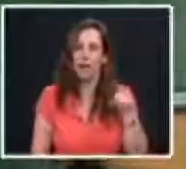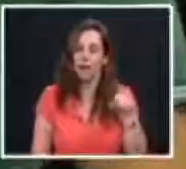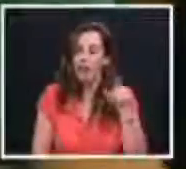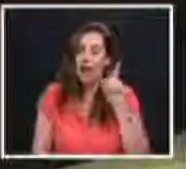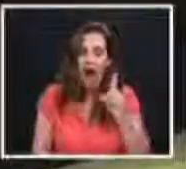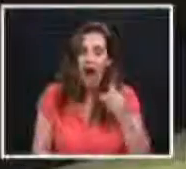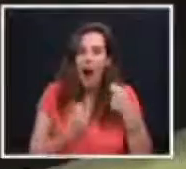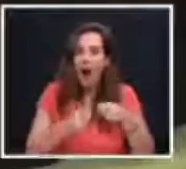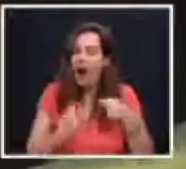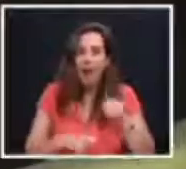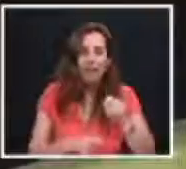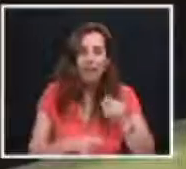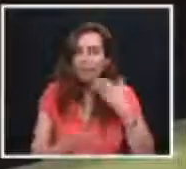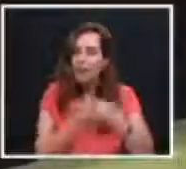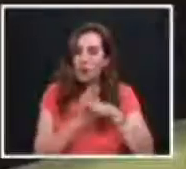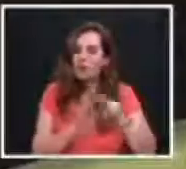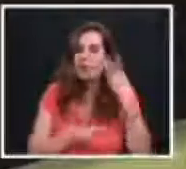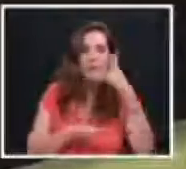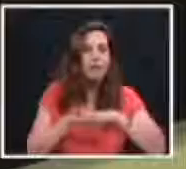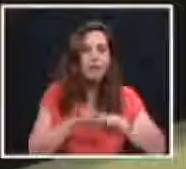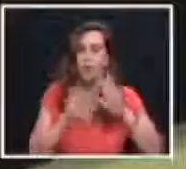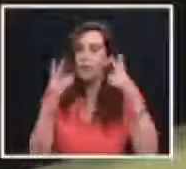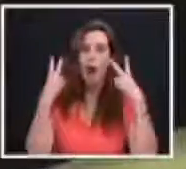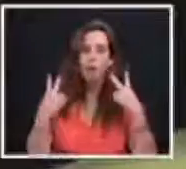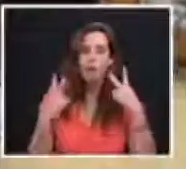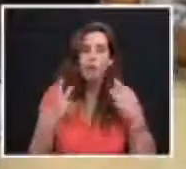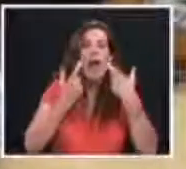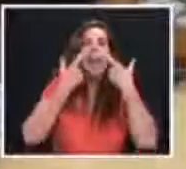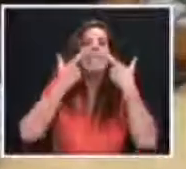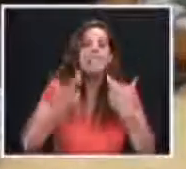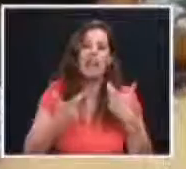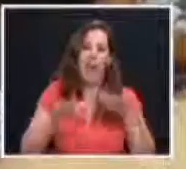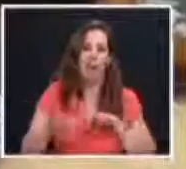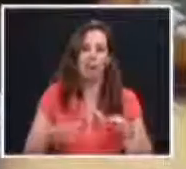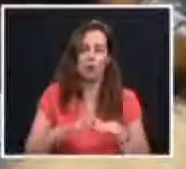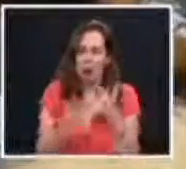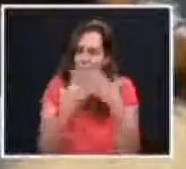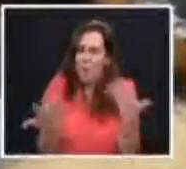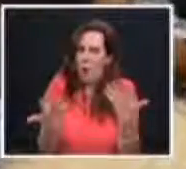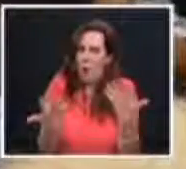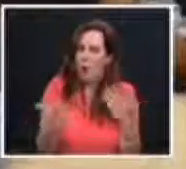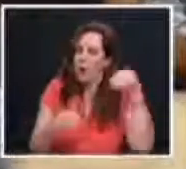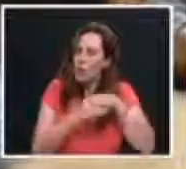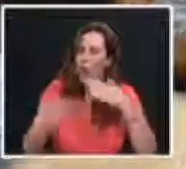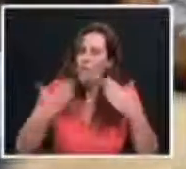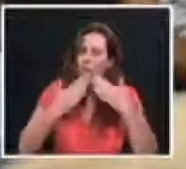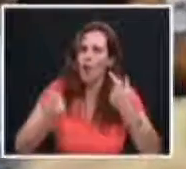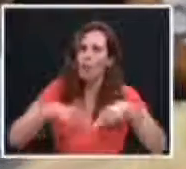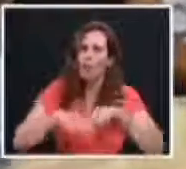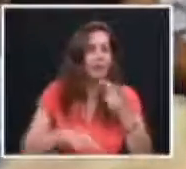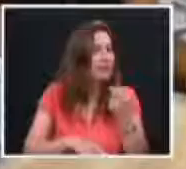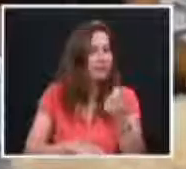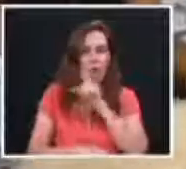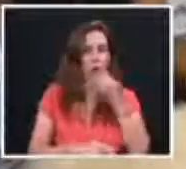תקשיב, החכים לא חייבים רק להגיש חוקים, יש להם שני תפקידים מאוד מאוד חשובים, לפקח על הממשלה. ברור. לנכוח בדיונים בוועדות, במליאה, את זה הם כמעט